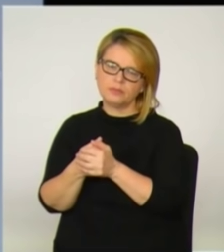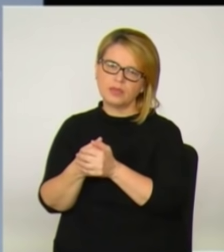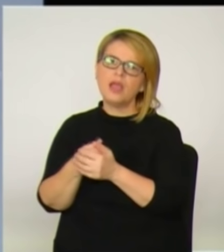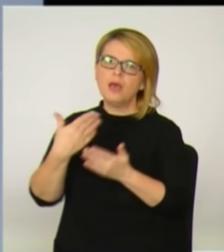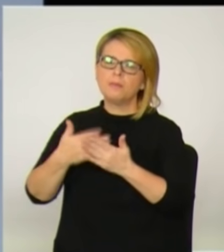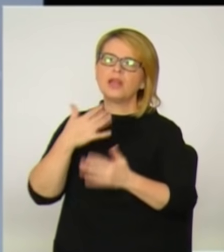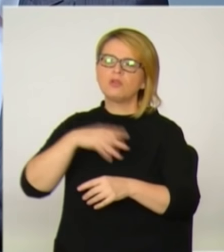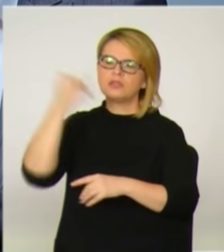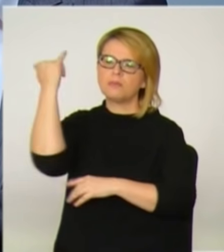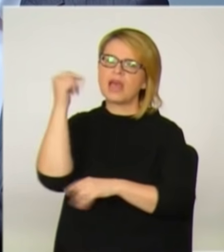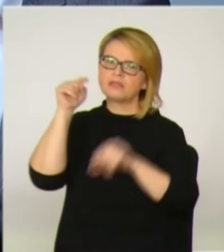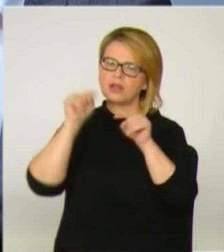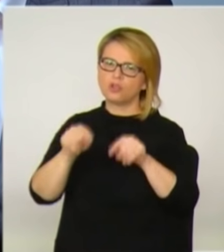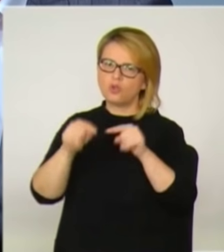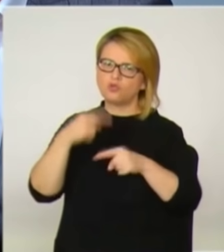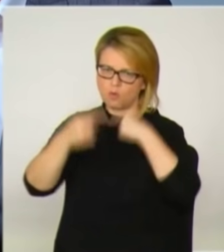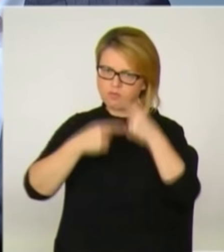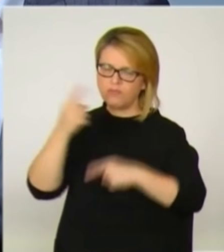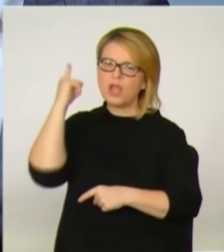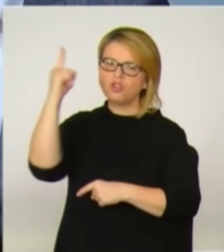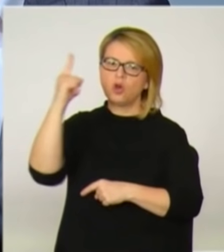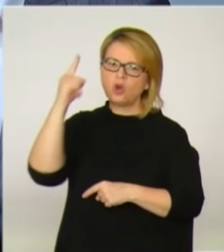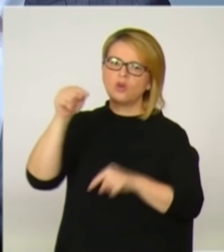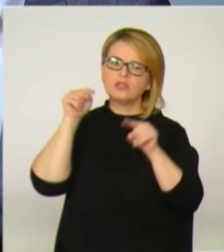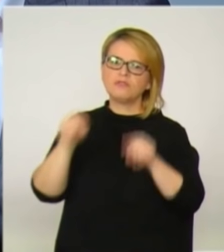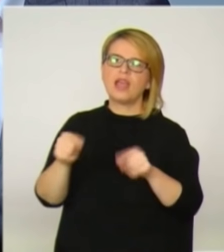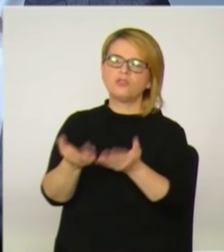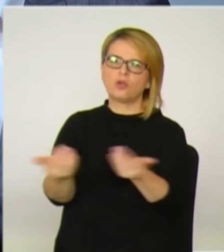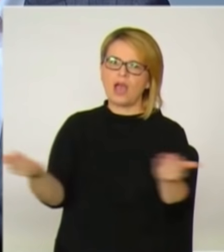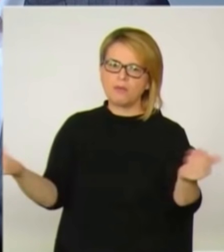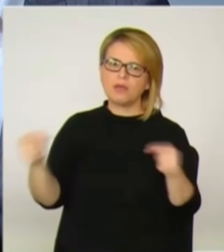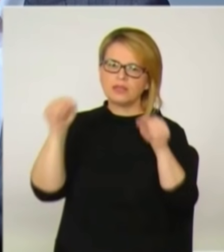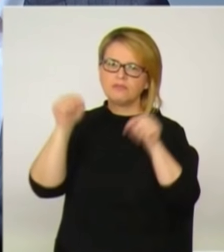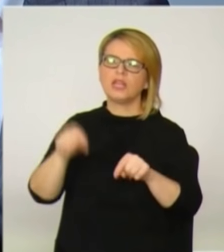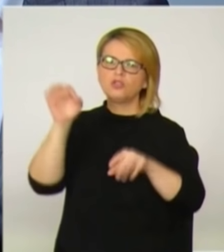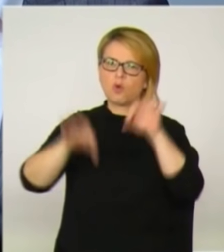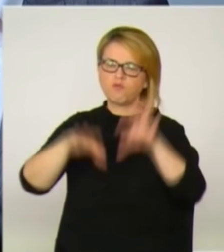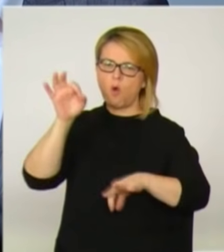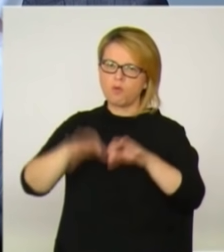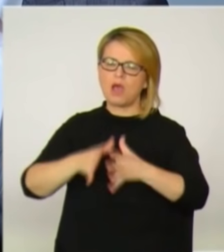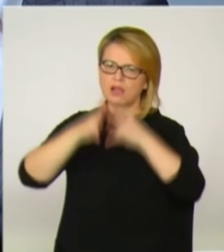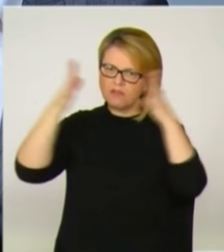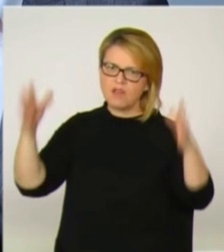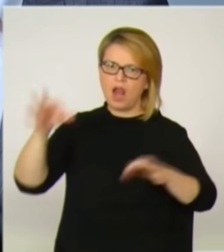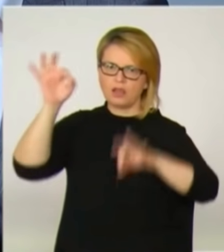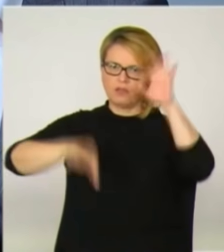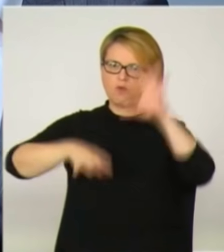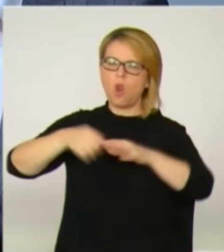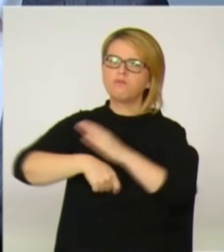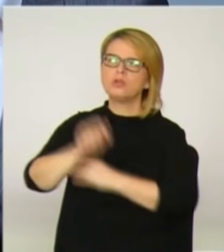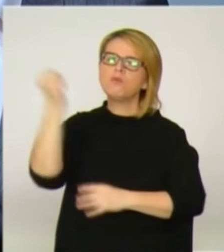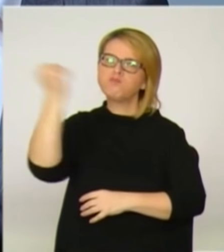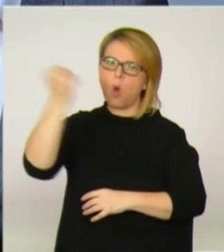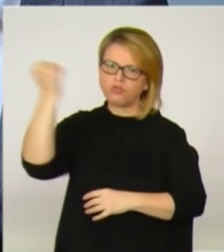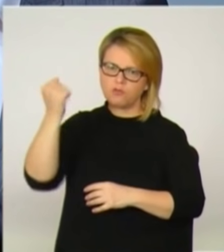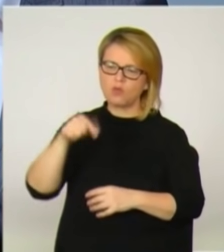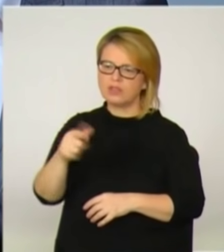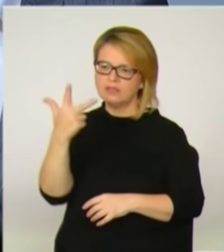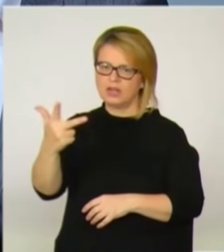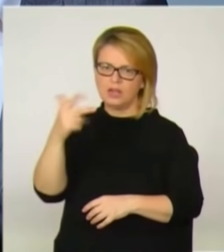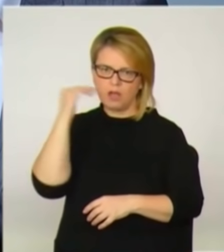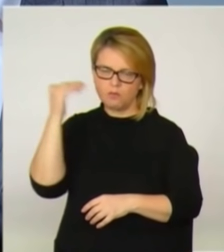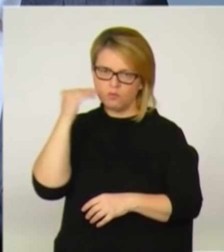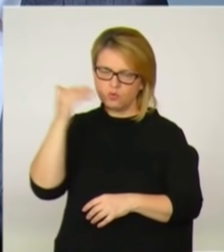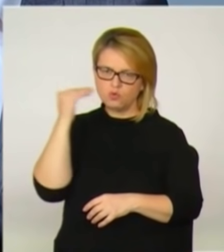tohto povedať, že hrozí v tejto kampani a v týchto voľbách veľký volebný podvod. A ak týto trája páni